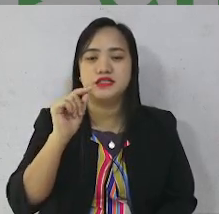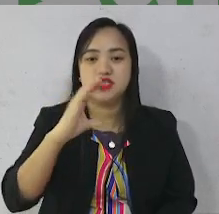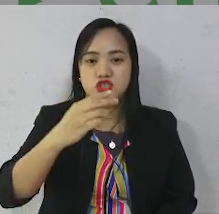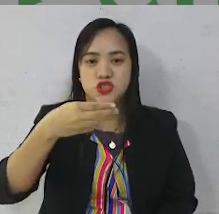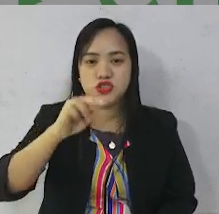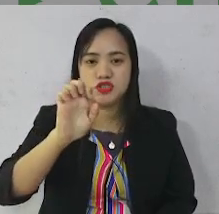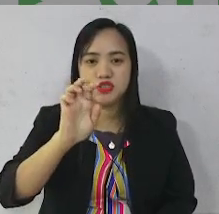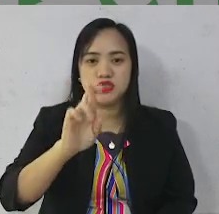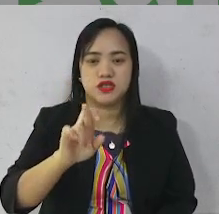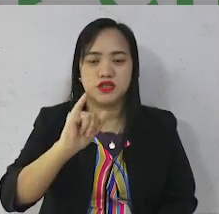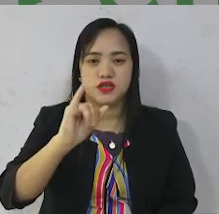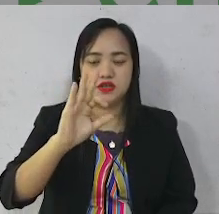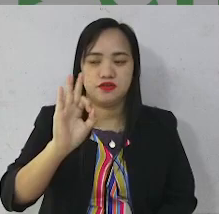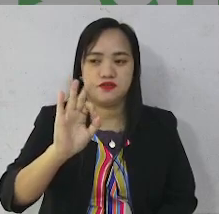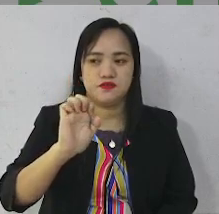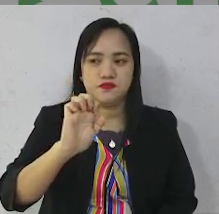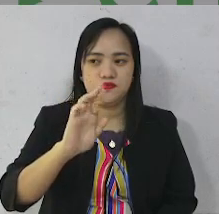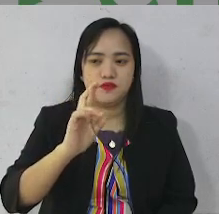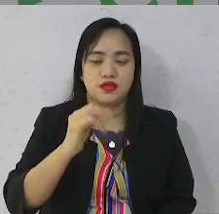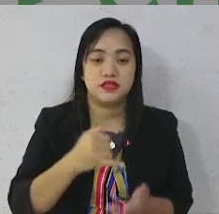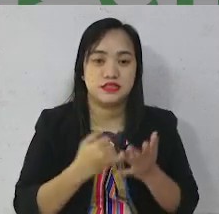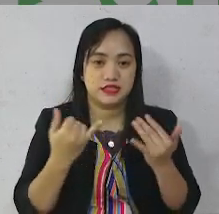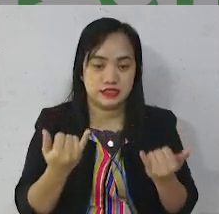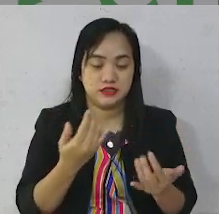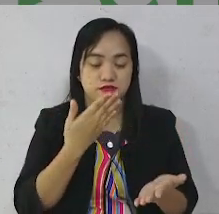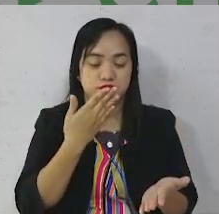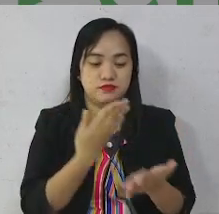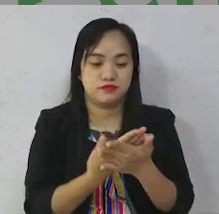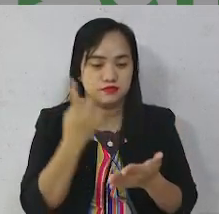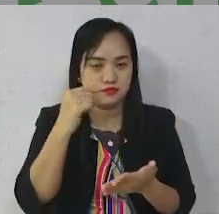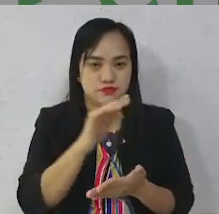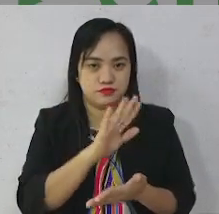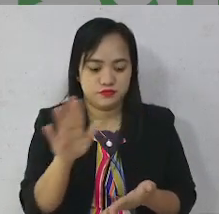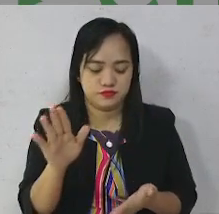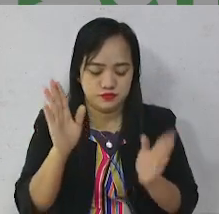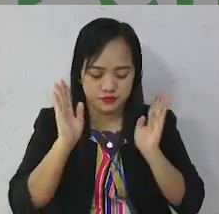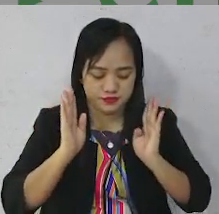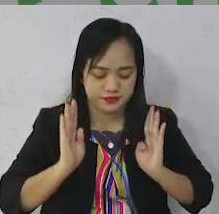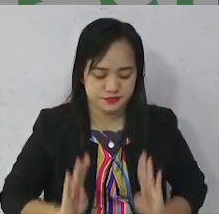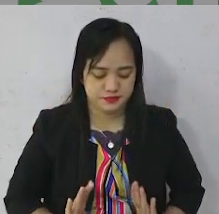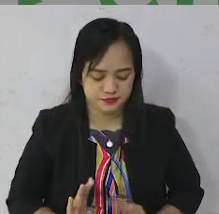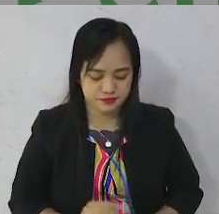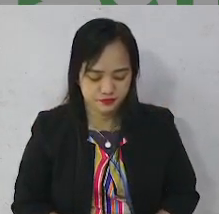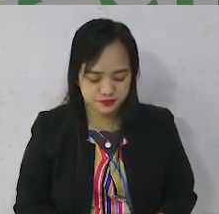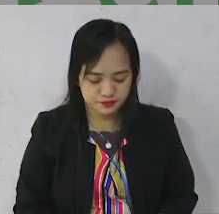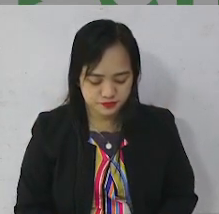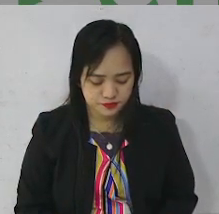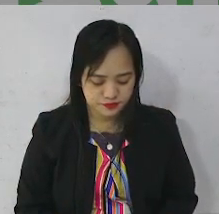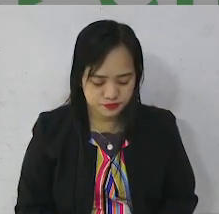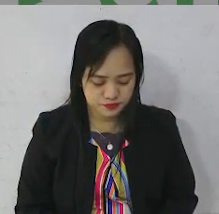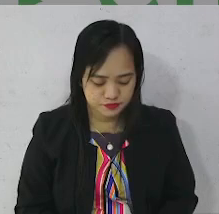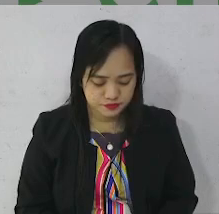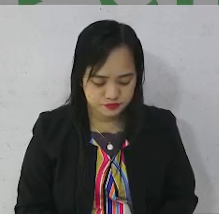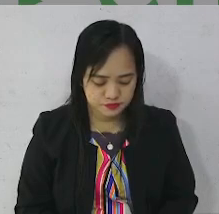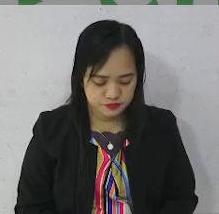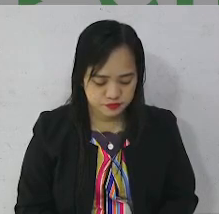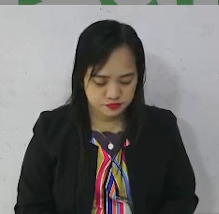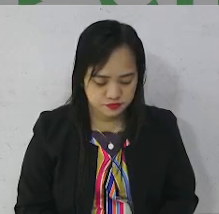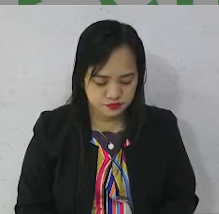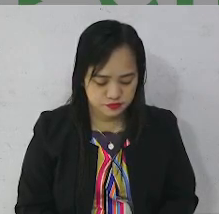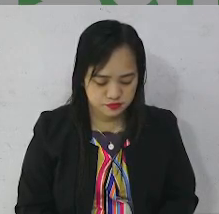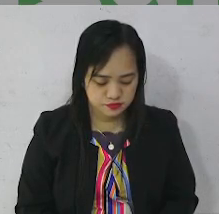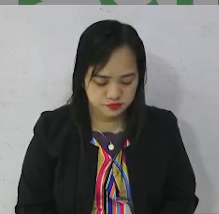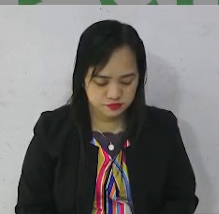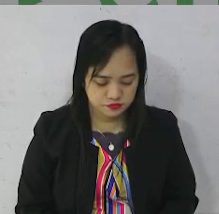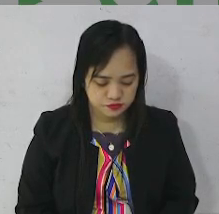pampatangkad which is wala namang ano doon Yes oo 510 daw si Mikay sir naku still